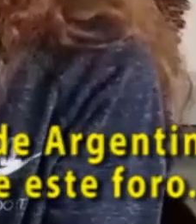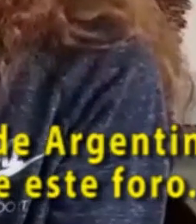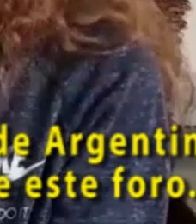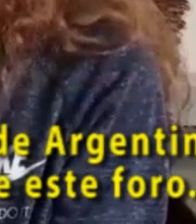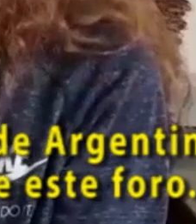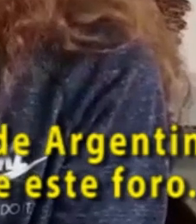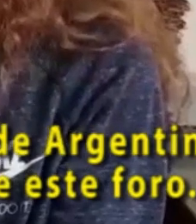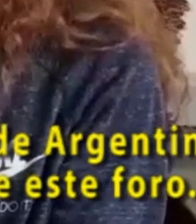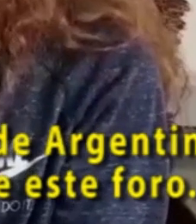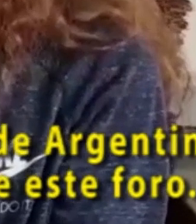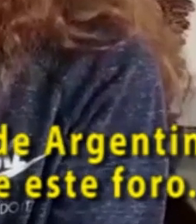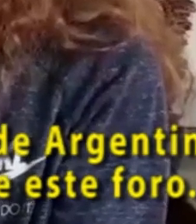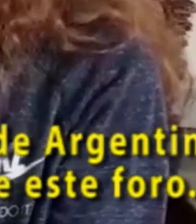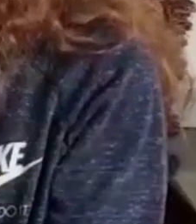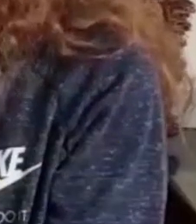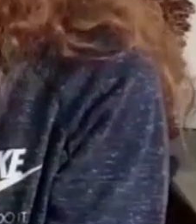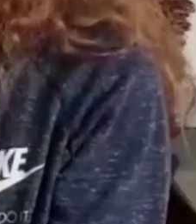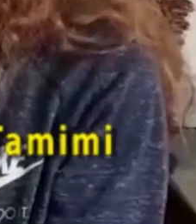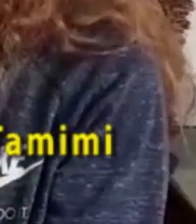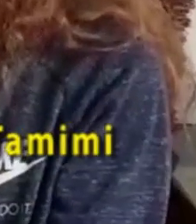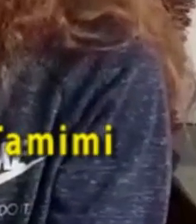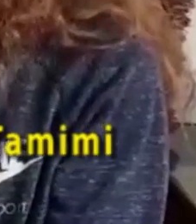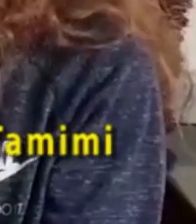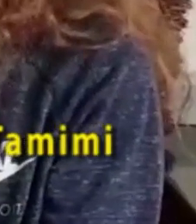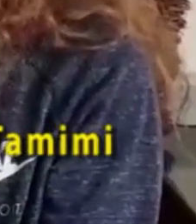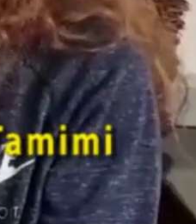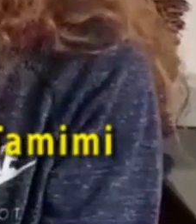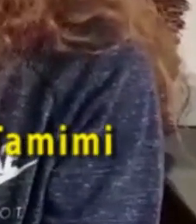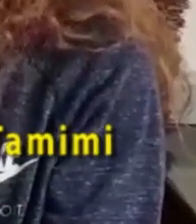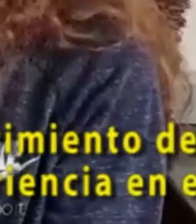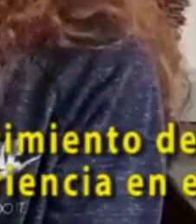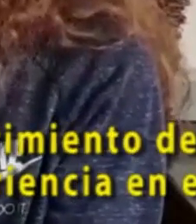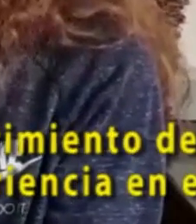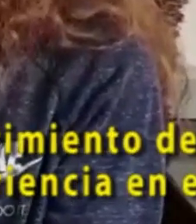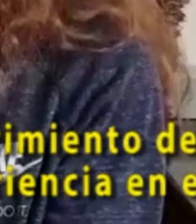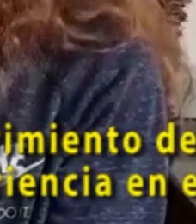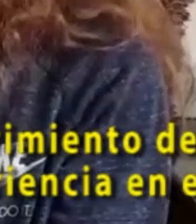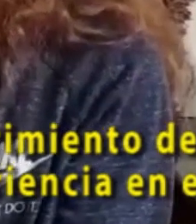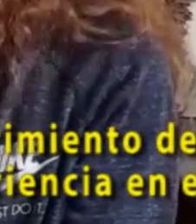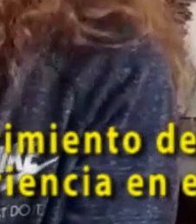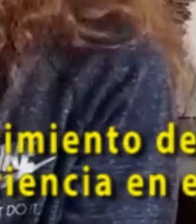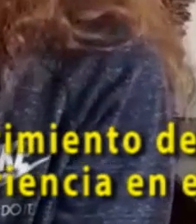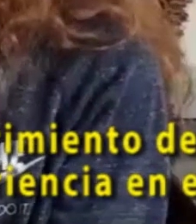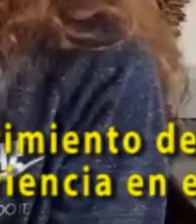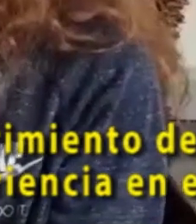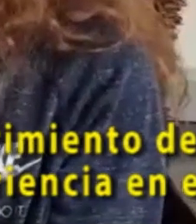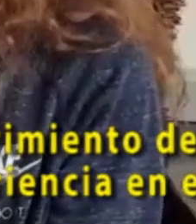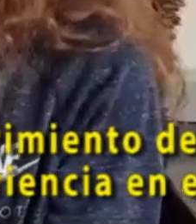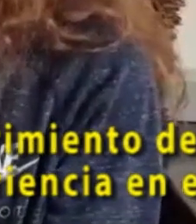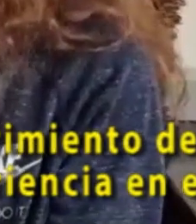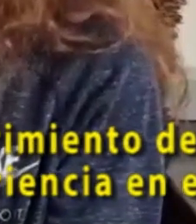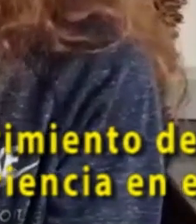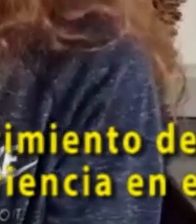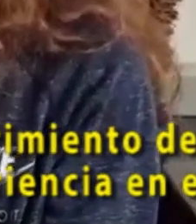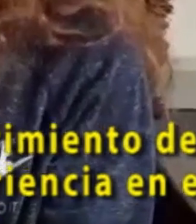لأخوتنا في الأرجنتين وأمريكا اللاتينية كلها. أنا الأسيرة المحررة عهد التميمي، بدي أحكي شوي عن